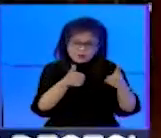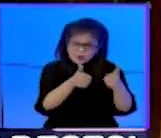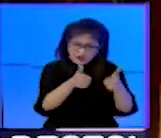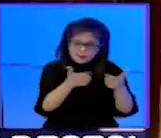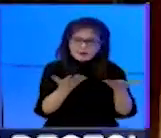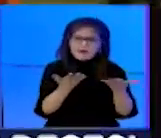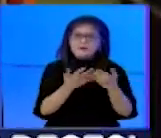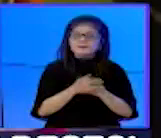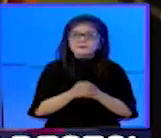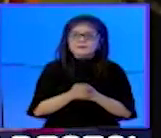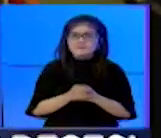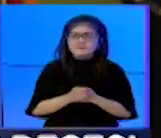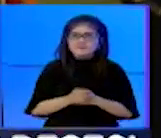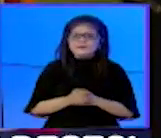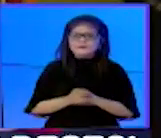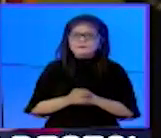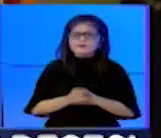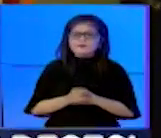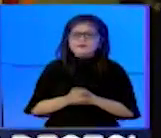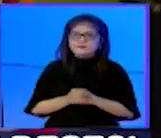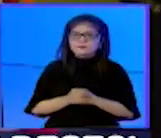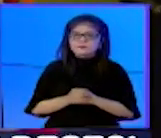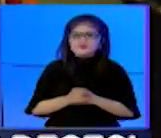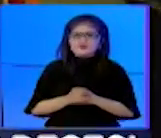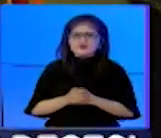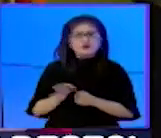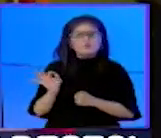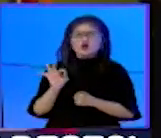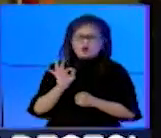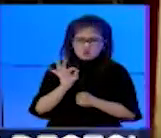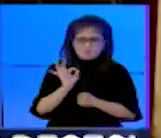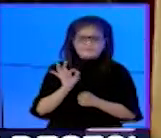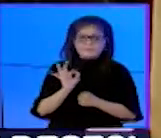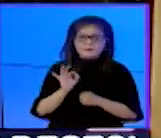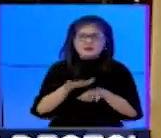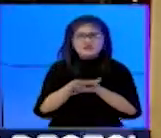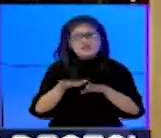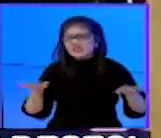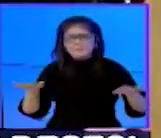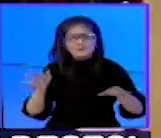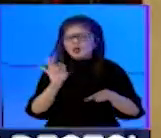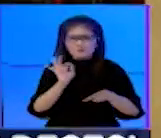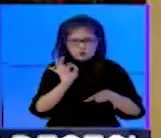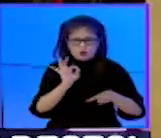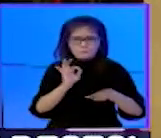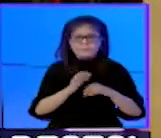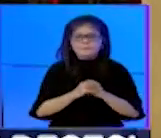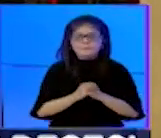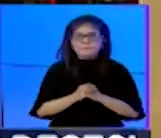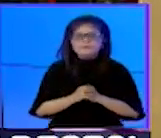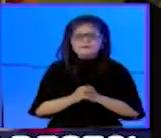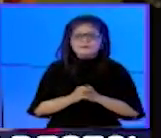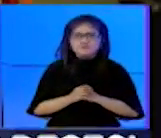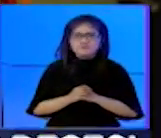Ekonomi keluarga? Ekonomi keluarga, ya belum sih bang. Apa aja bang kendalanya bang biasanya? Ya